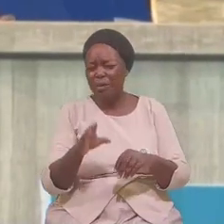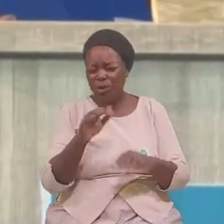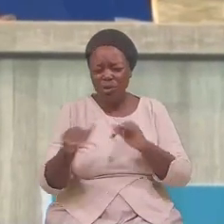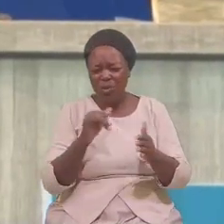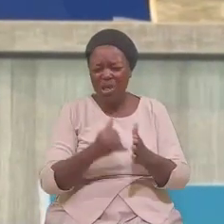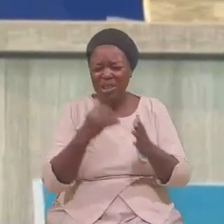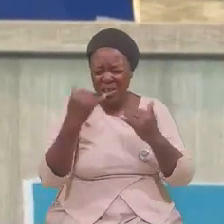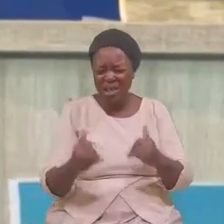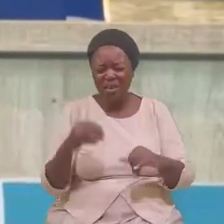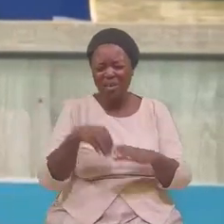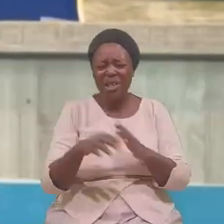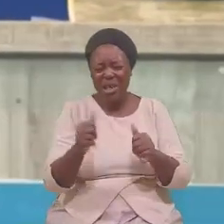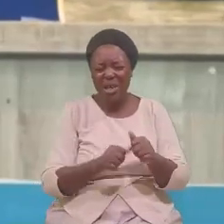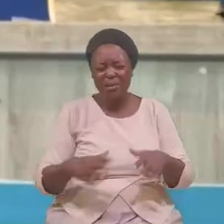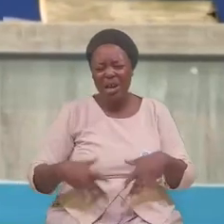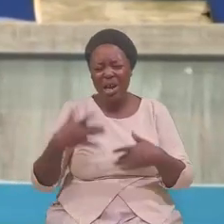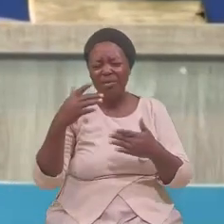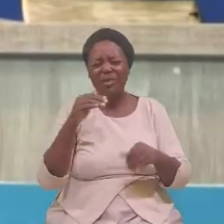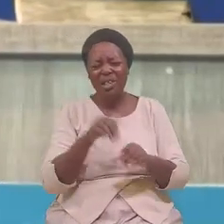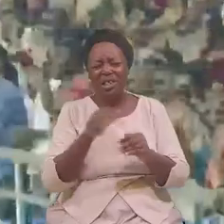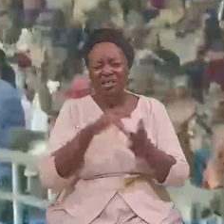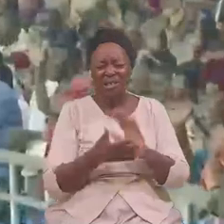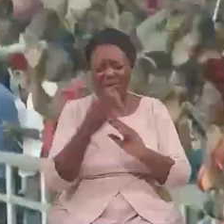dans chaque vie au nom de Jésus.